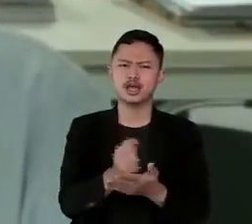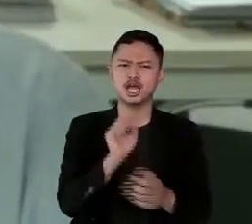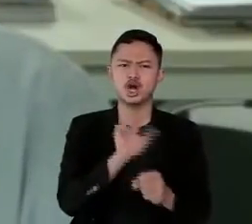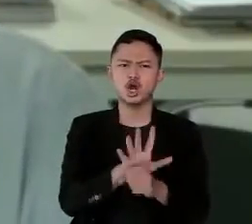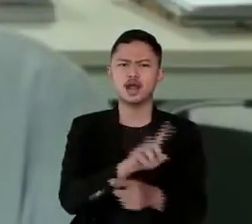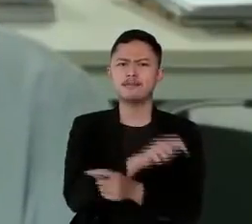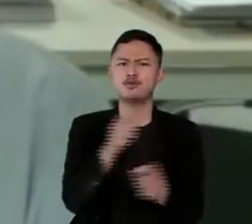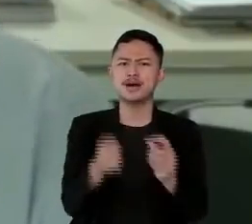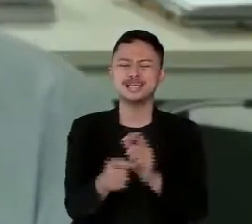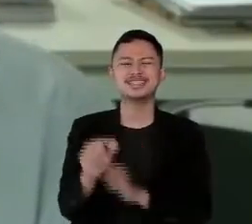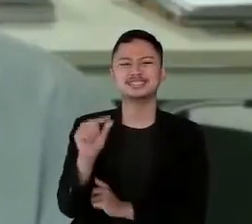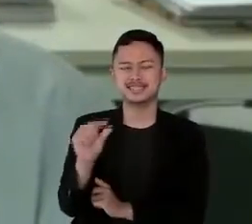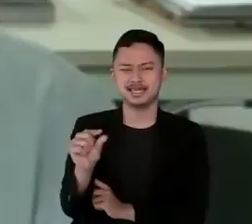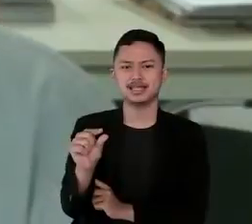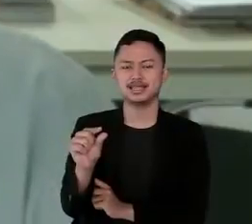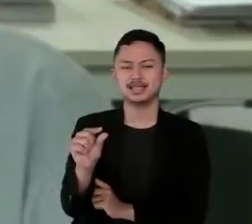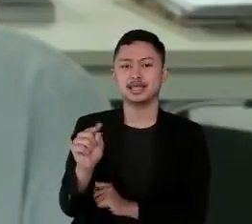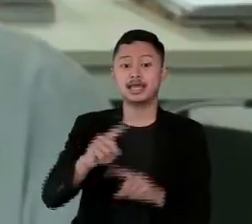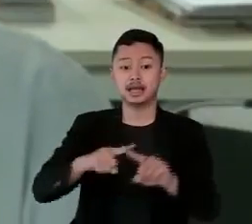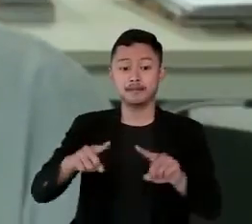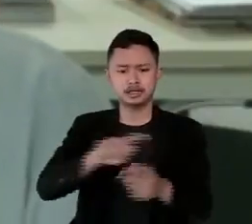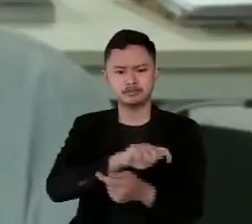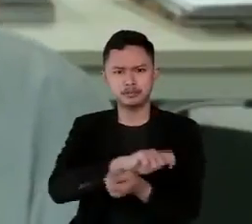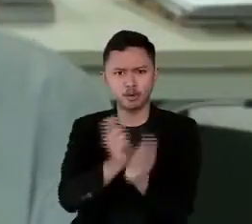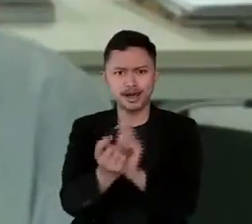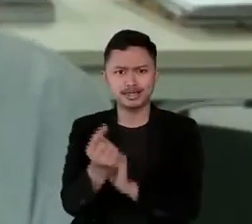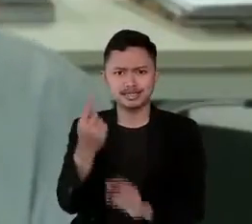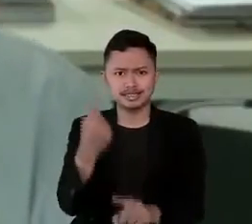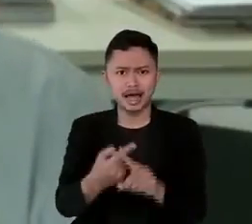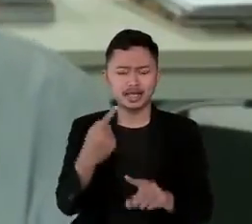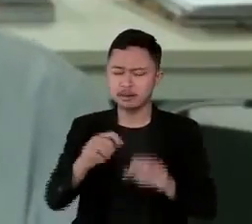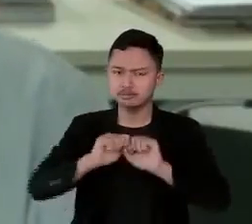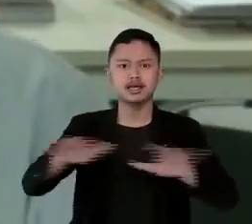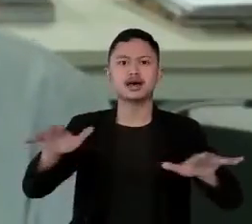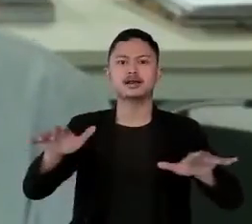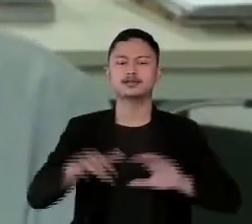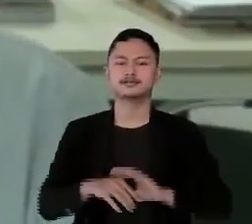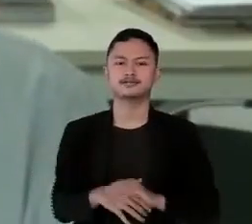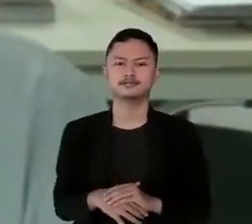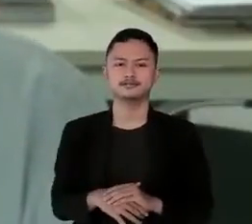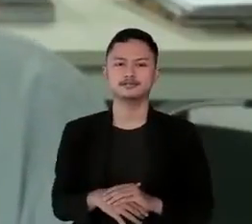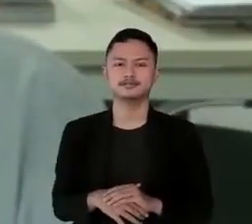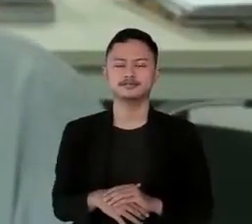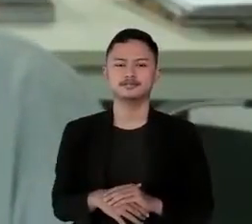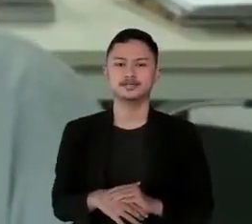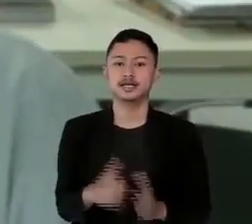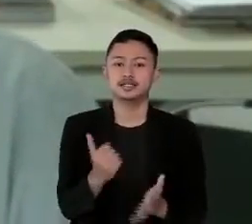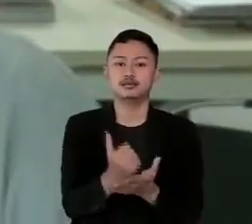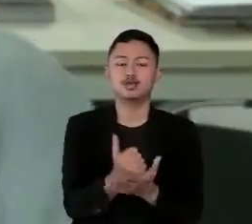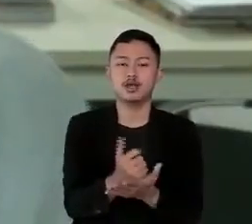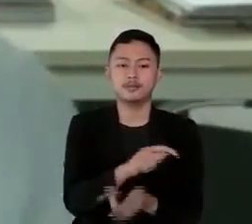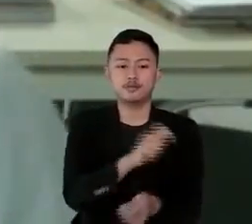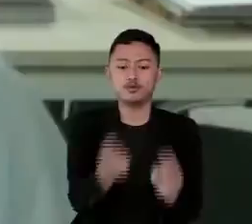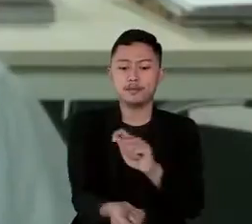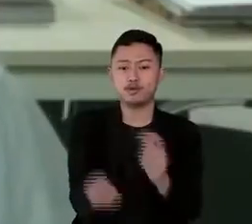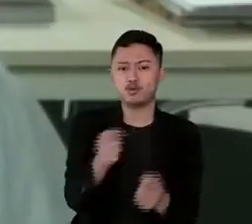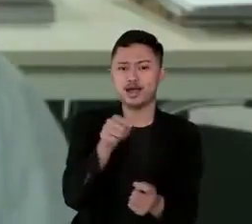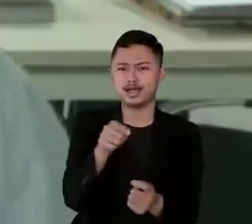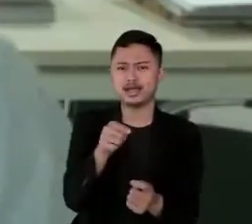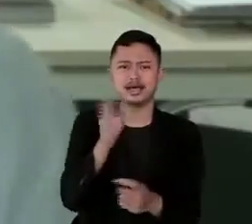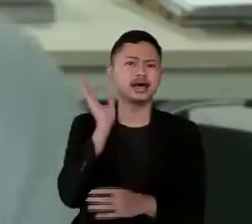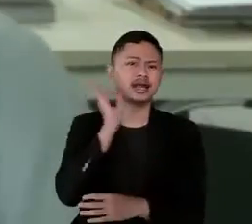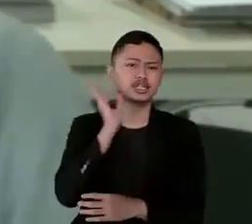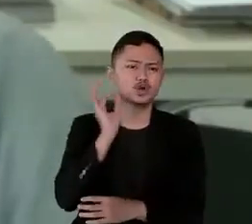belum ada asosiasi antara Perubahan Aa penemu bahan perubahan kayak gini dengan gejala klip